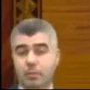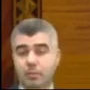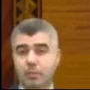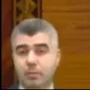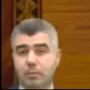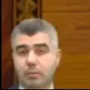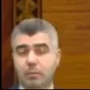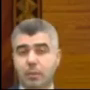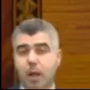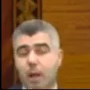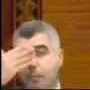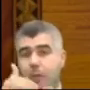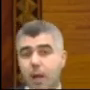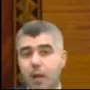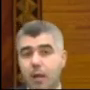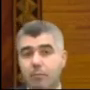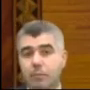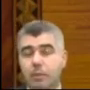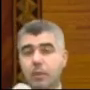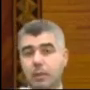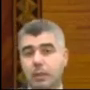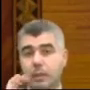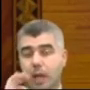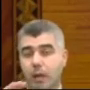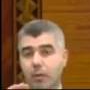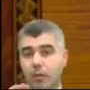وعصر أيضا الانتدابات،